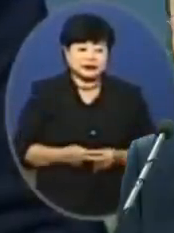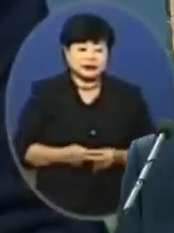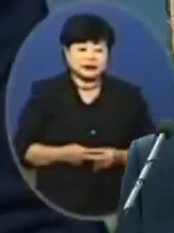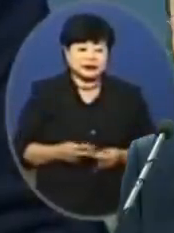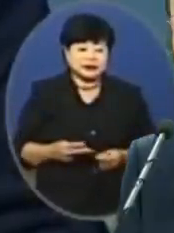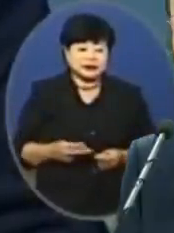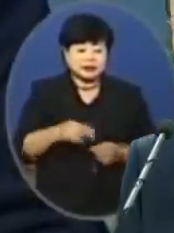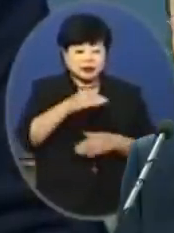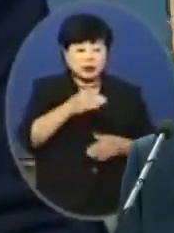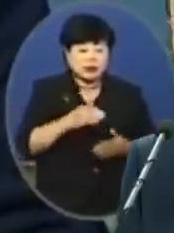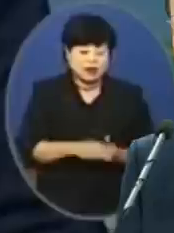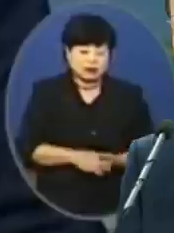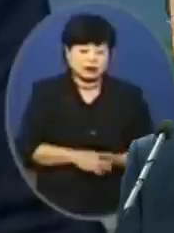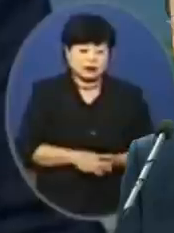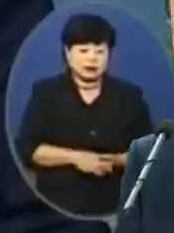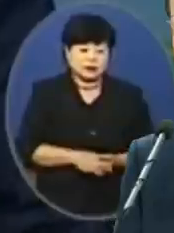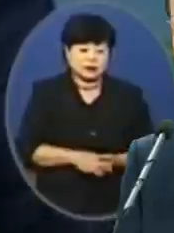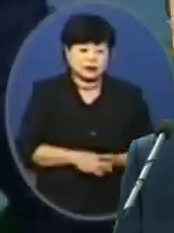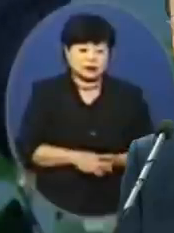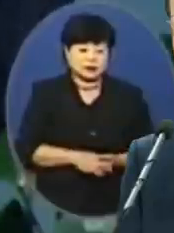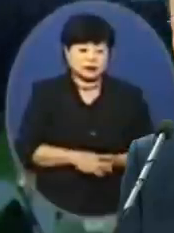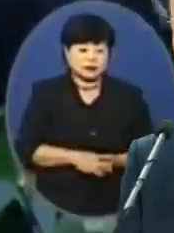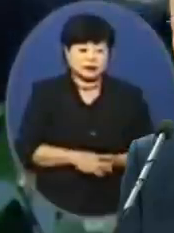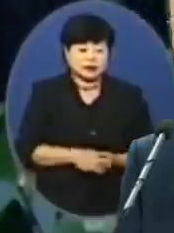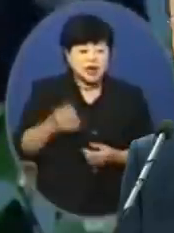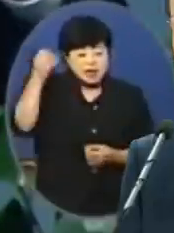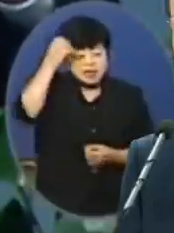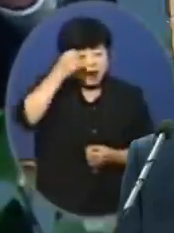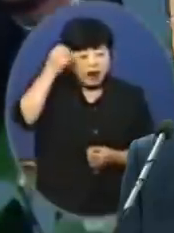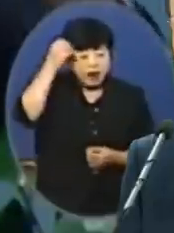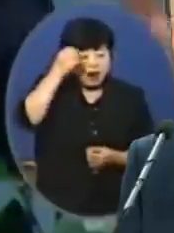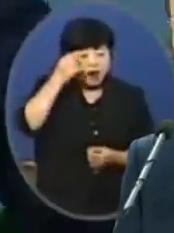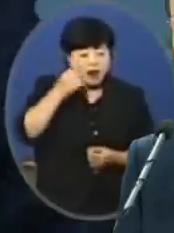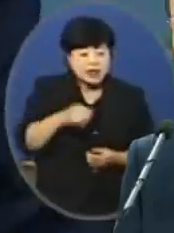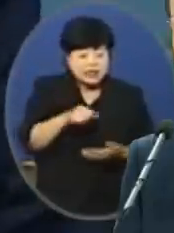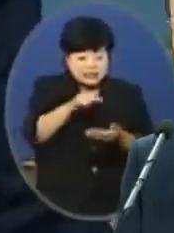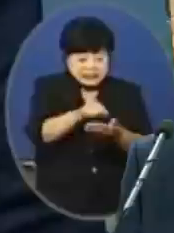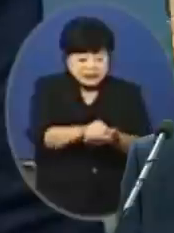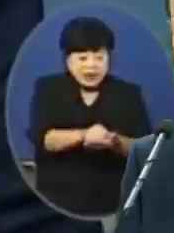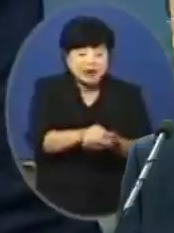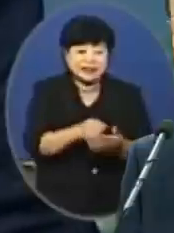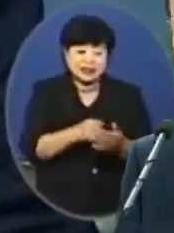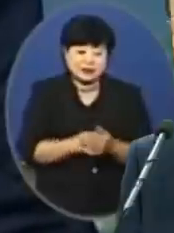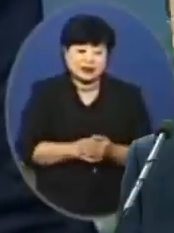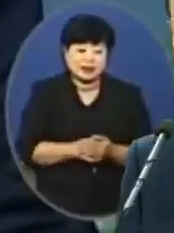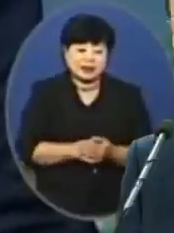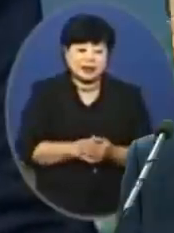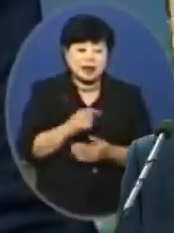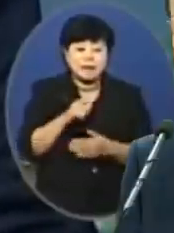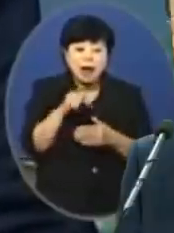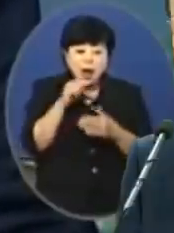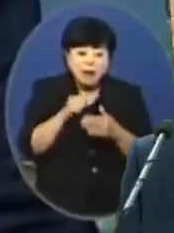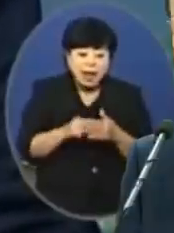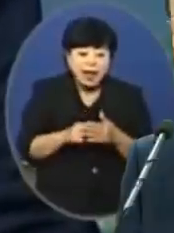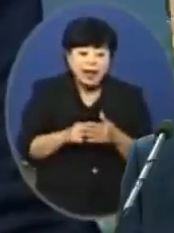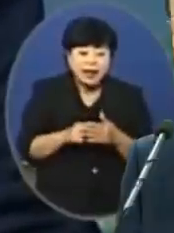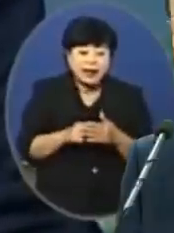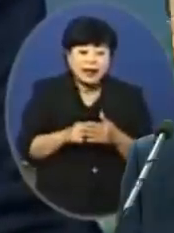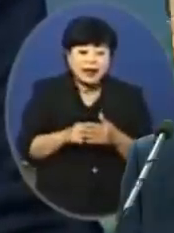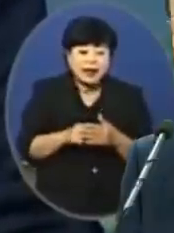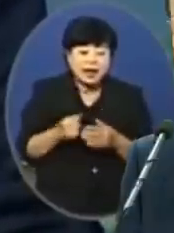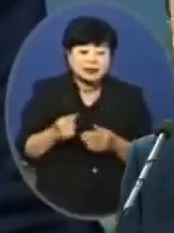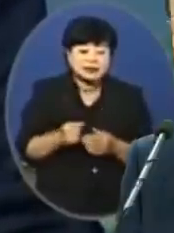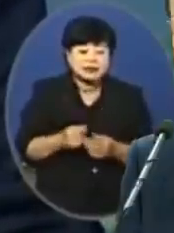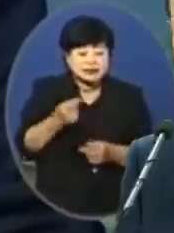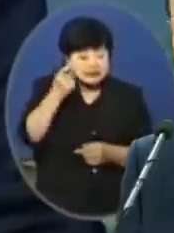입체적인 공간이 지배하고 입체적인 공간은 영이 지배하는 것이기 때문에 여러분 마음속에